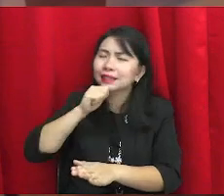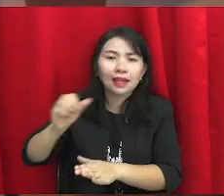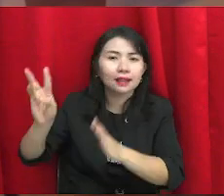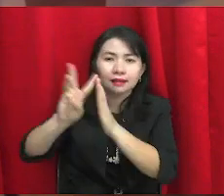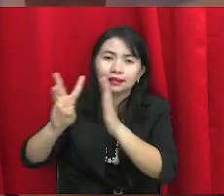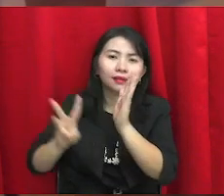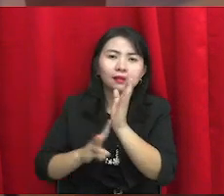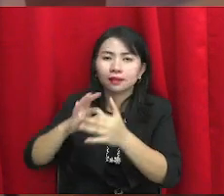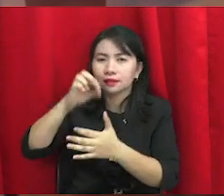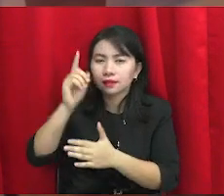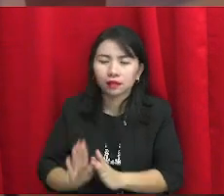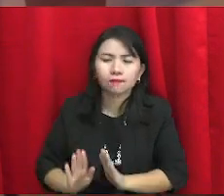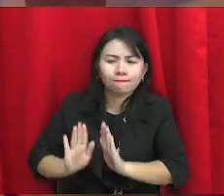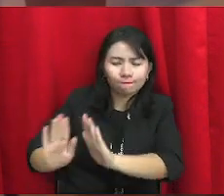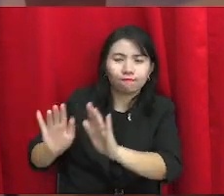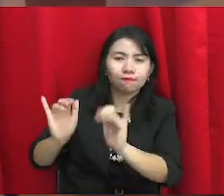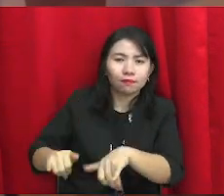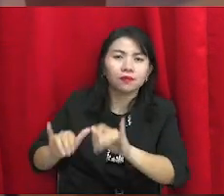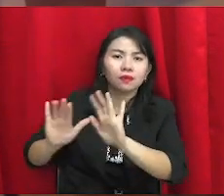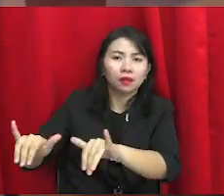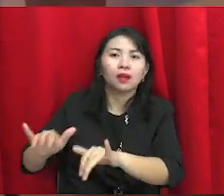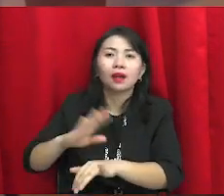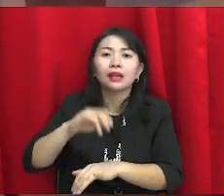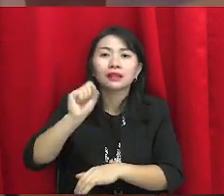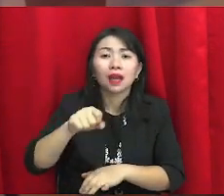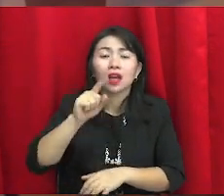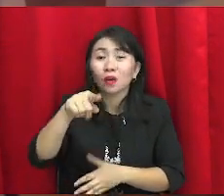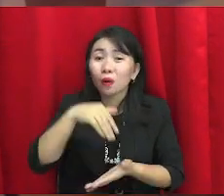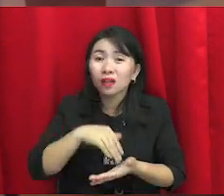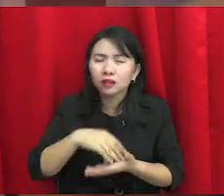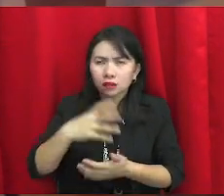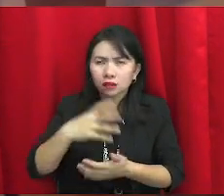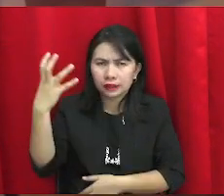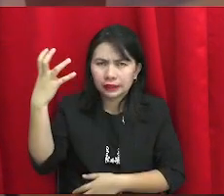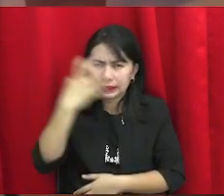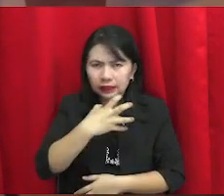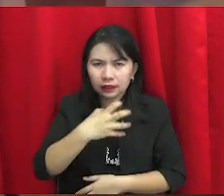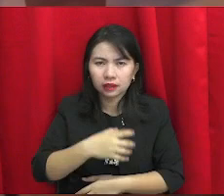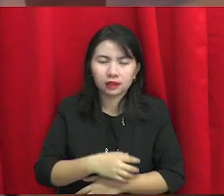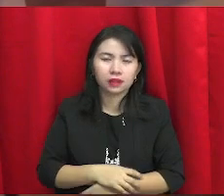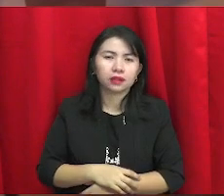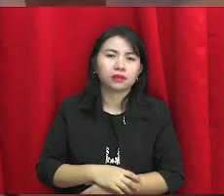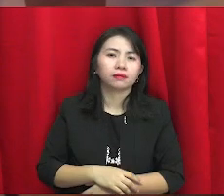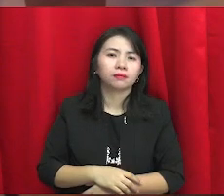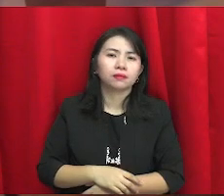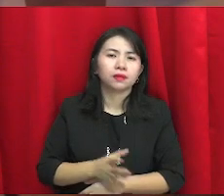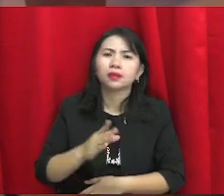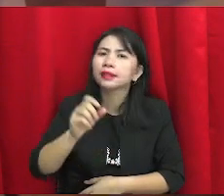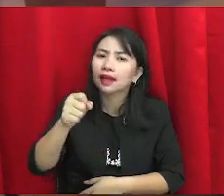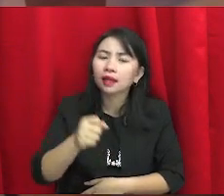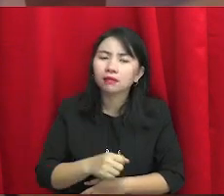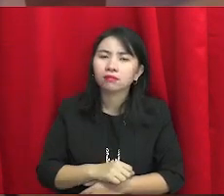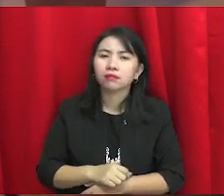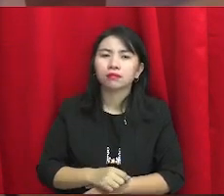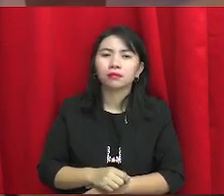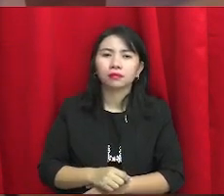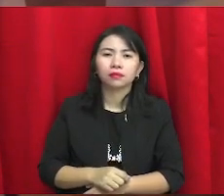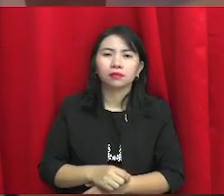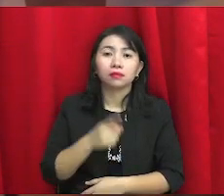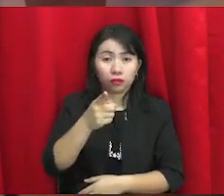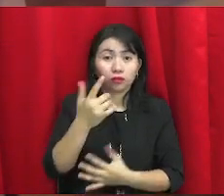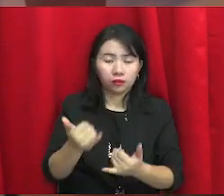Diyos sa'yo, yung in-insist mo, ikaw pagalit pag hindi binigay. You see, bakit ang gusto mangyari, insist ka